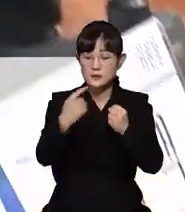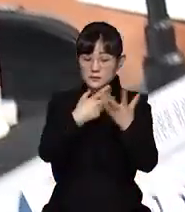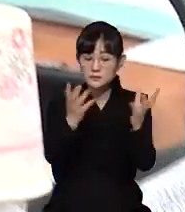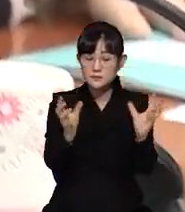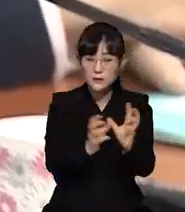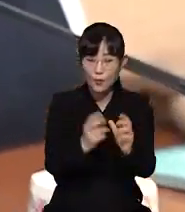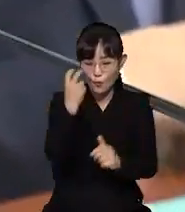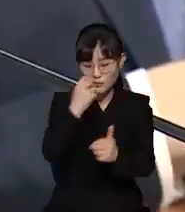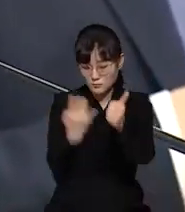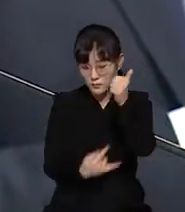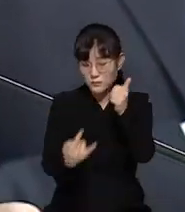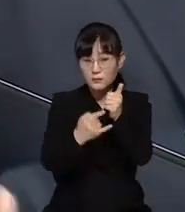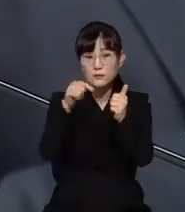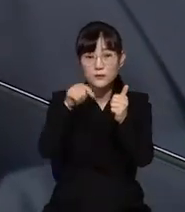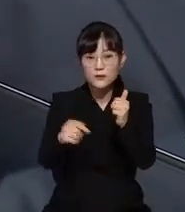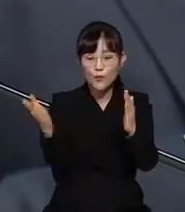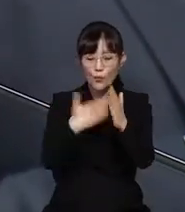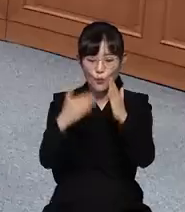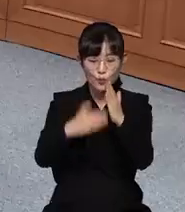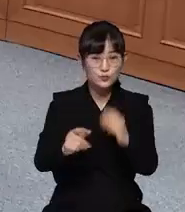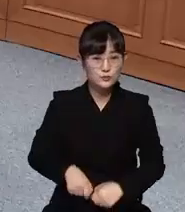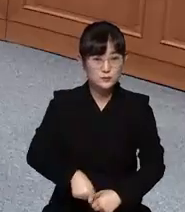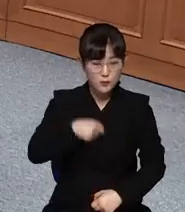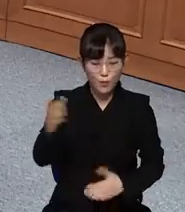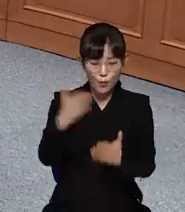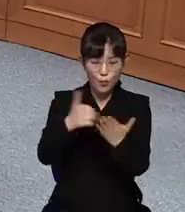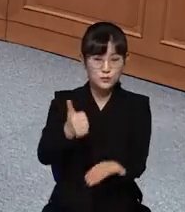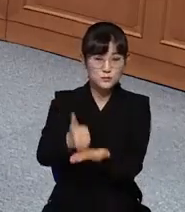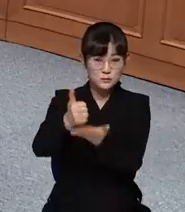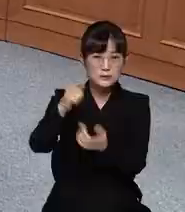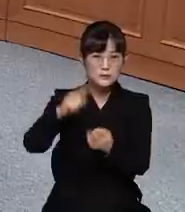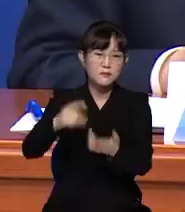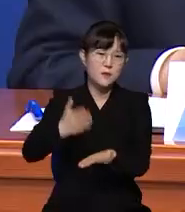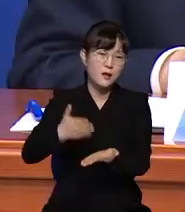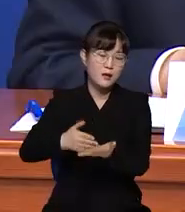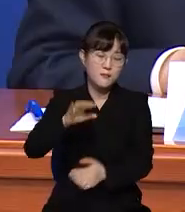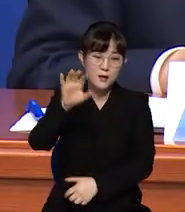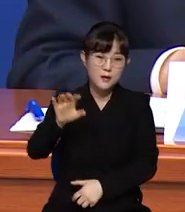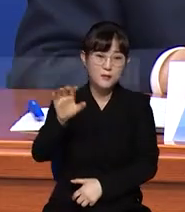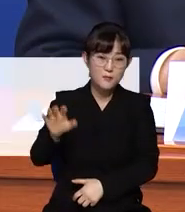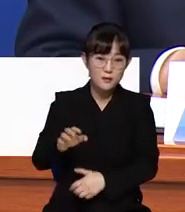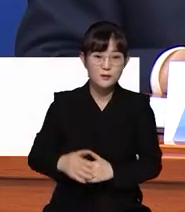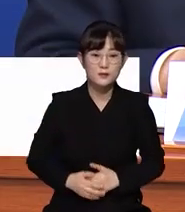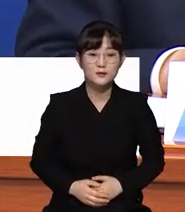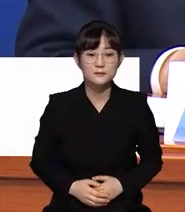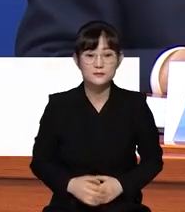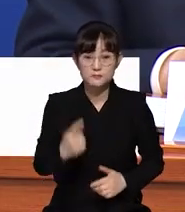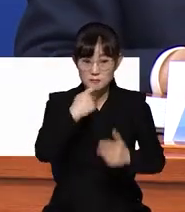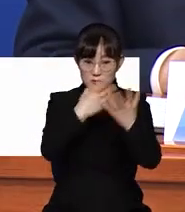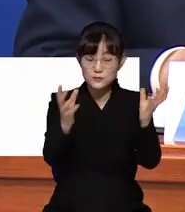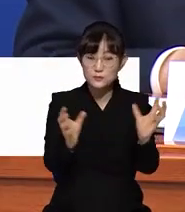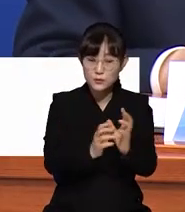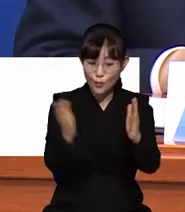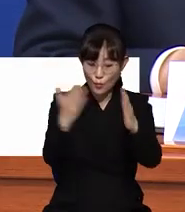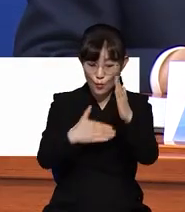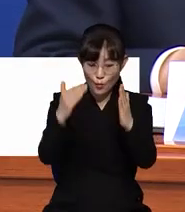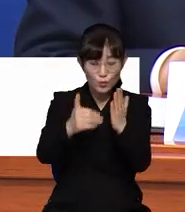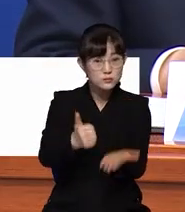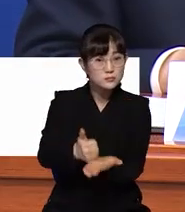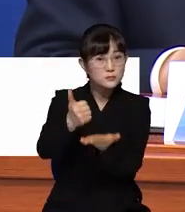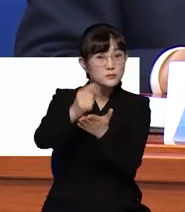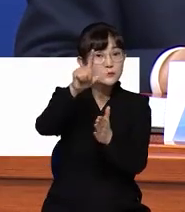공간이 공정한 공천을 수차례 강조했습니다 더불어 민주당의 공천에서 치명도